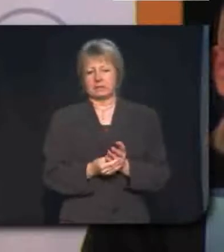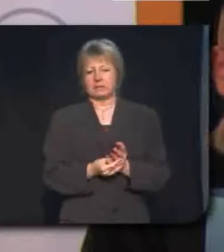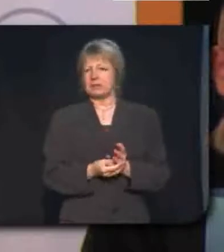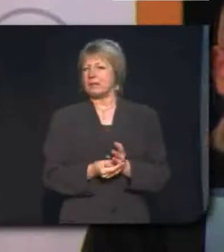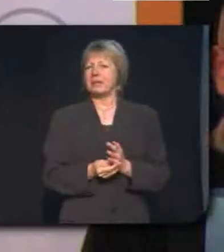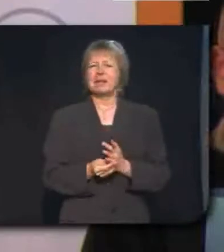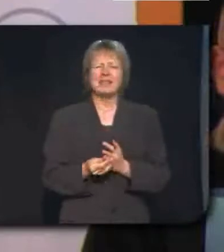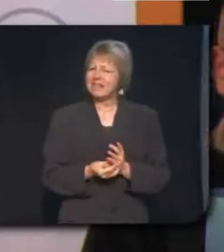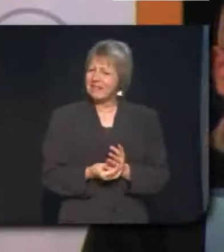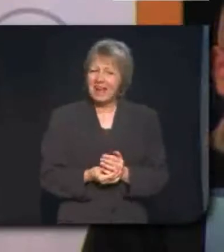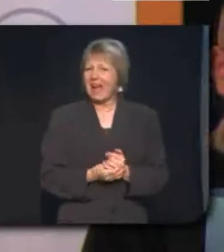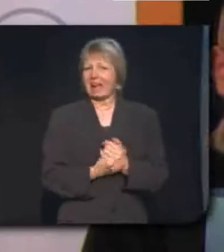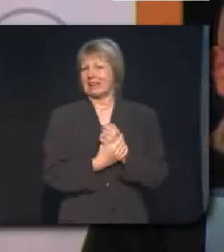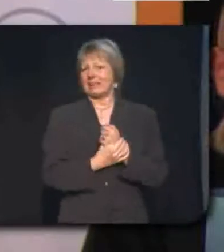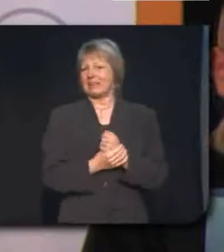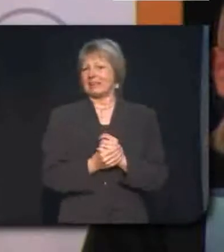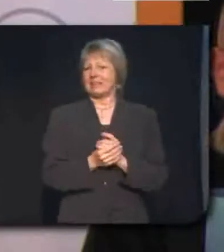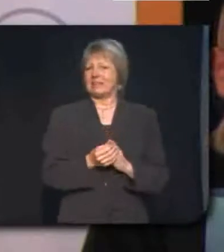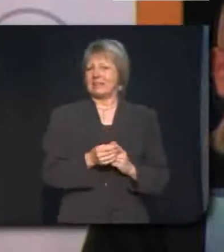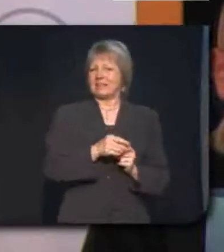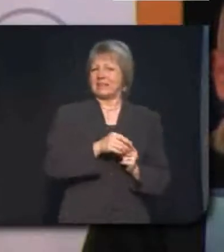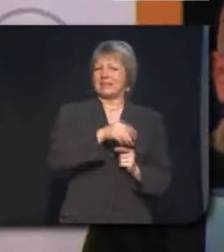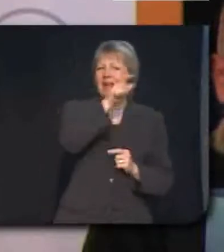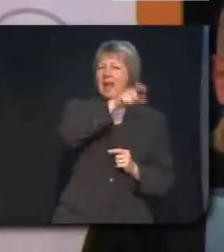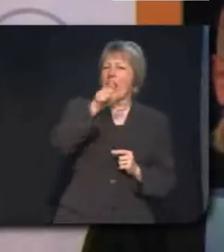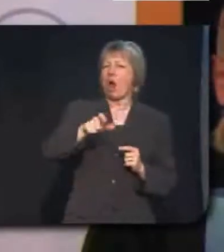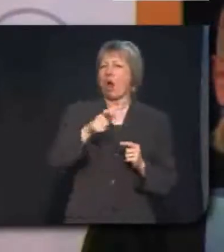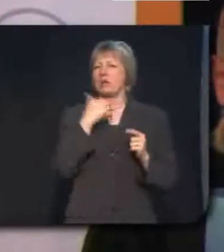nein es ist nicht in Ordnung Leute zu diskreditieren